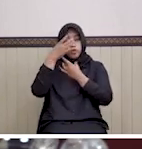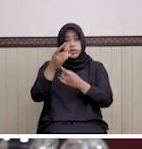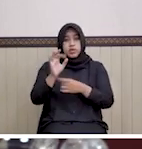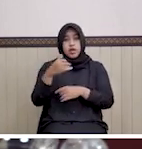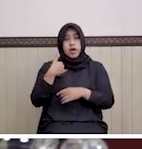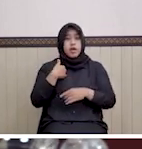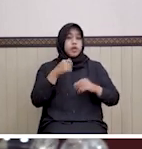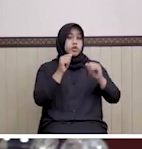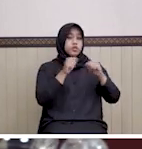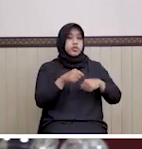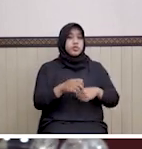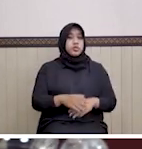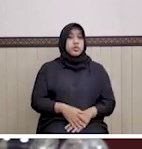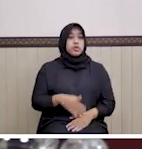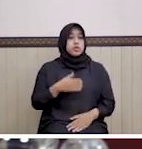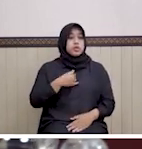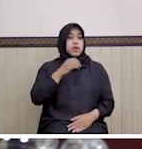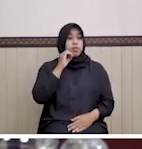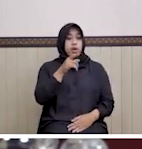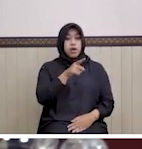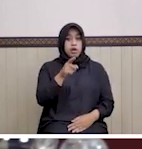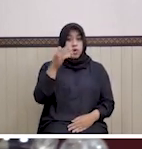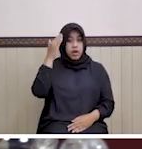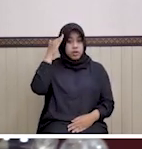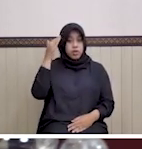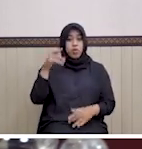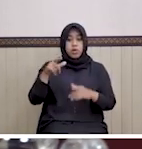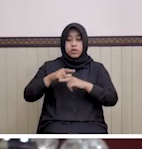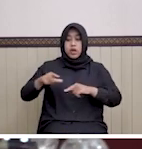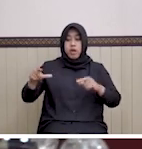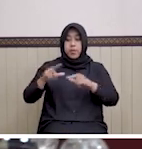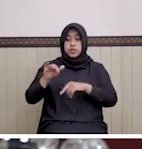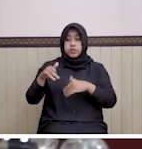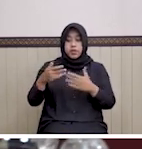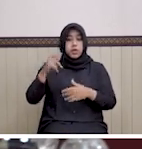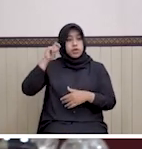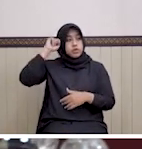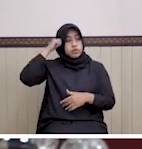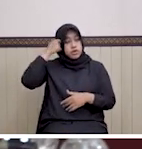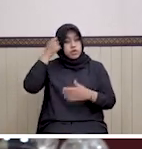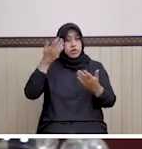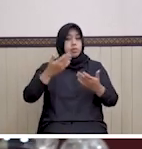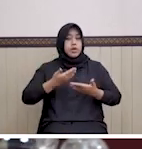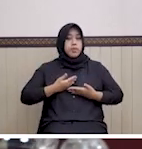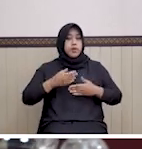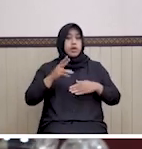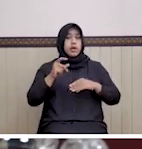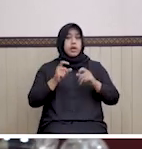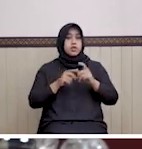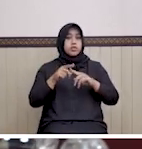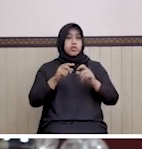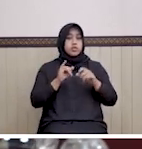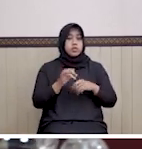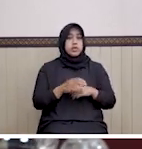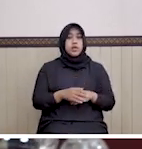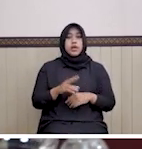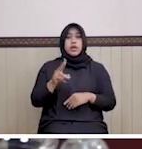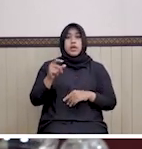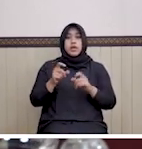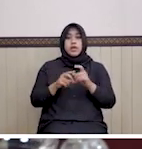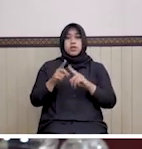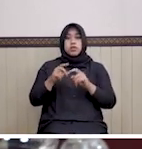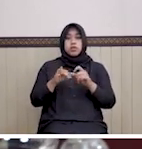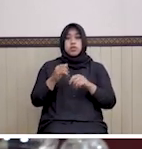Gading setuju itu saya bilang kalian belum tahu 8 Bagaimana susahnya mendapatkan informasi restitusi itu rata-rata